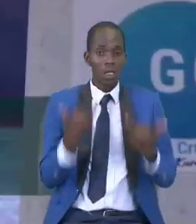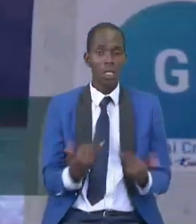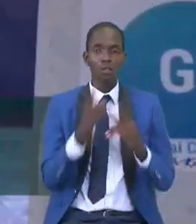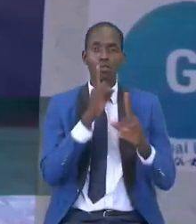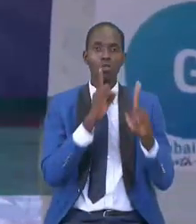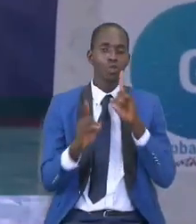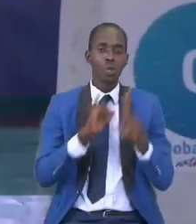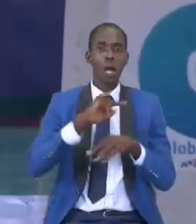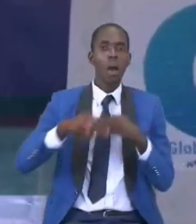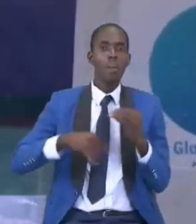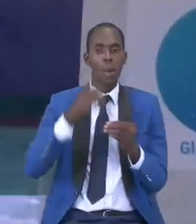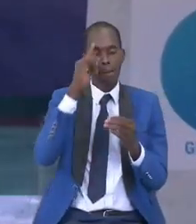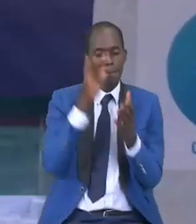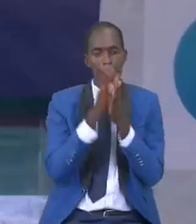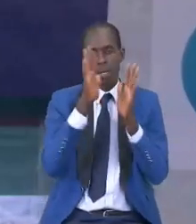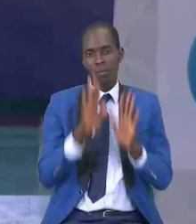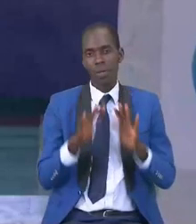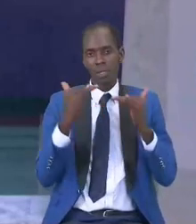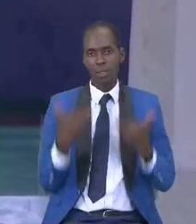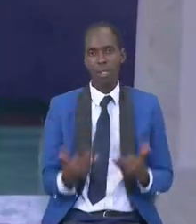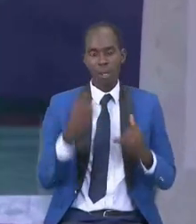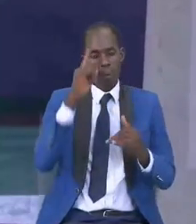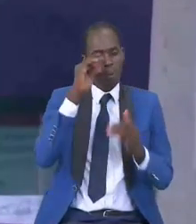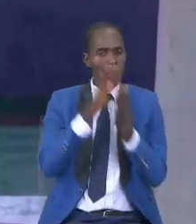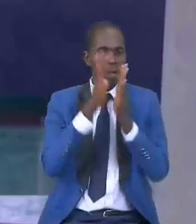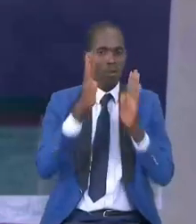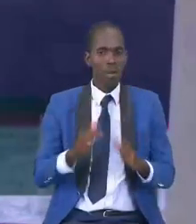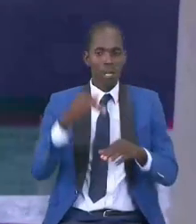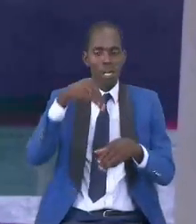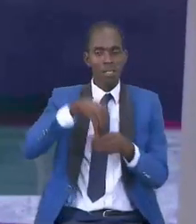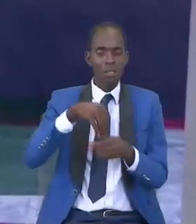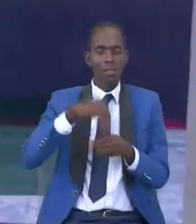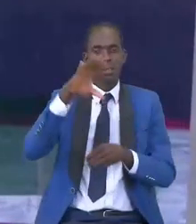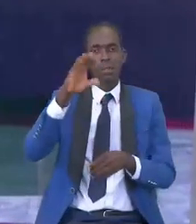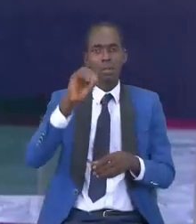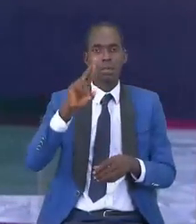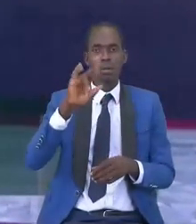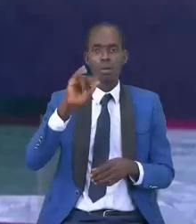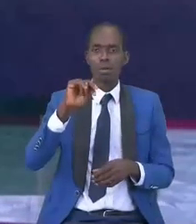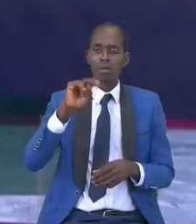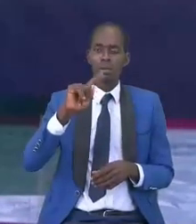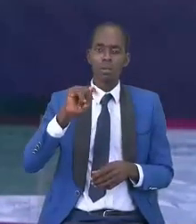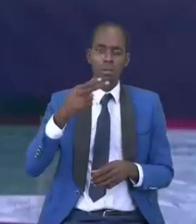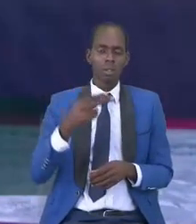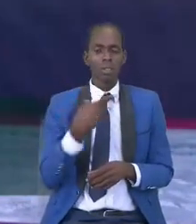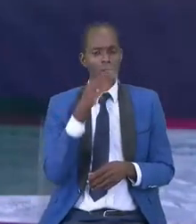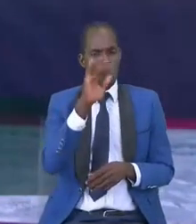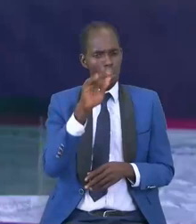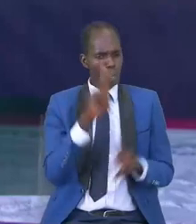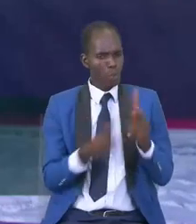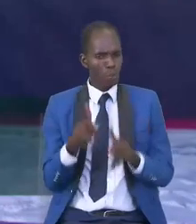il parle des croyants maintenant. Des croyants à Corinthe.